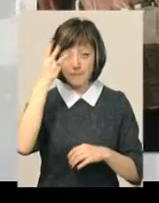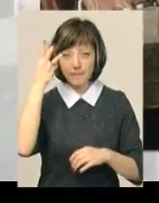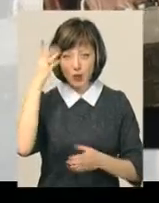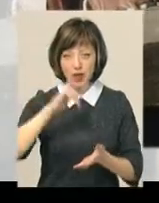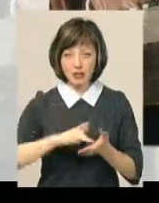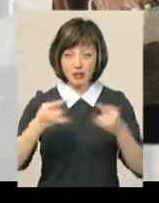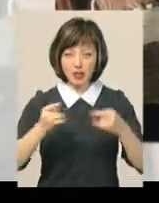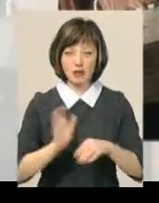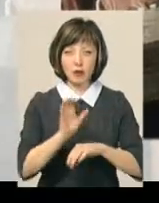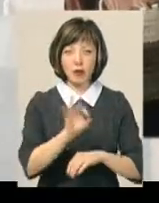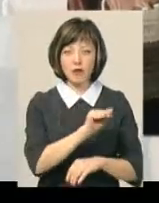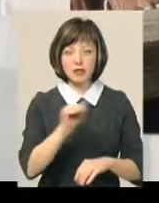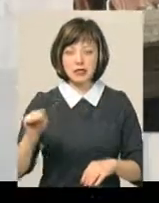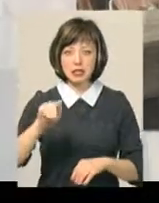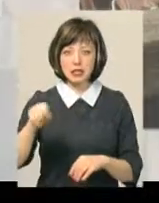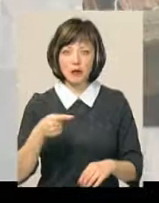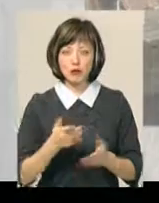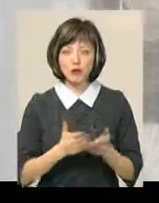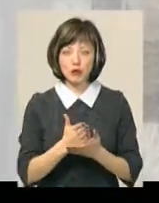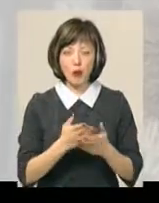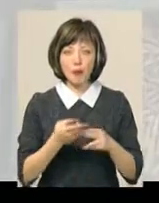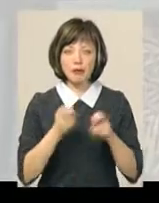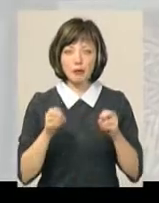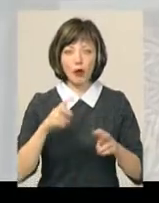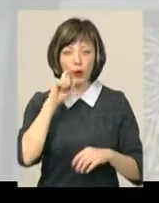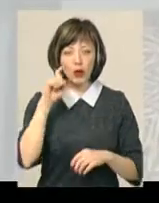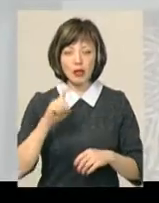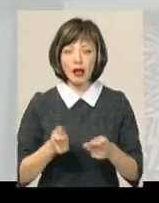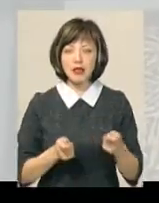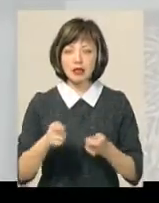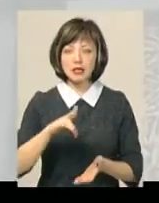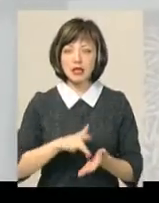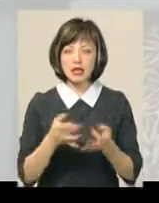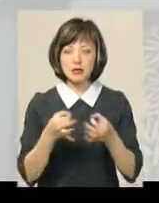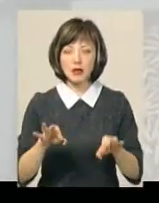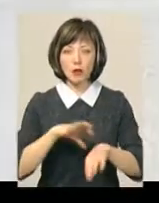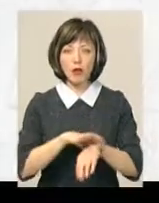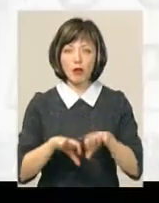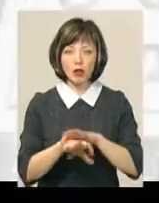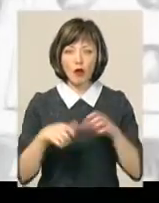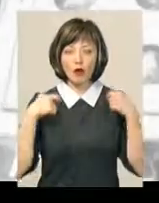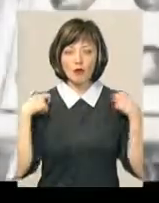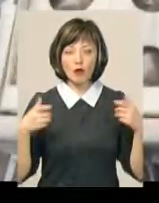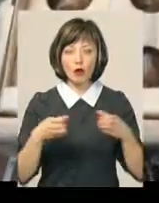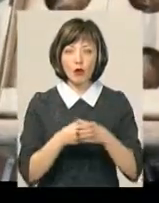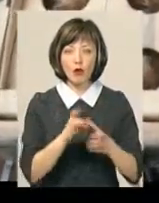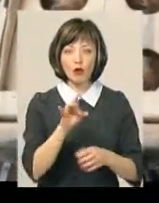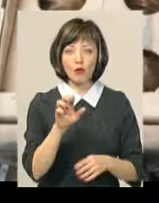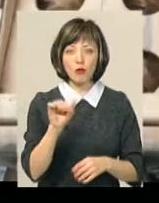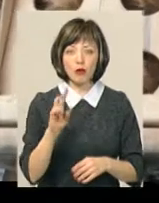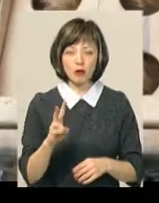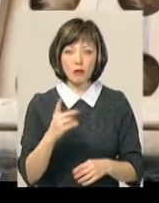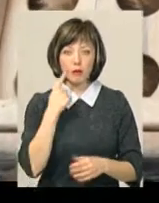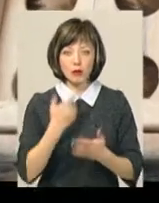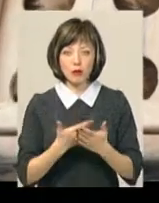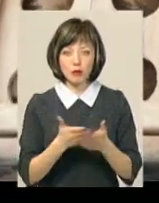вже відправила офіційний запит у Службу безпеки України. Нагадаю, керівника Центру звільнення полонених, офіцерський корпус Володимира Рубана